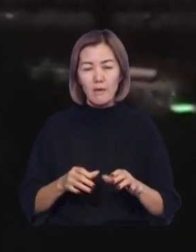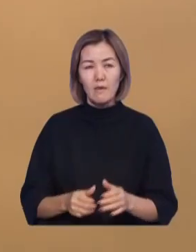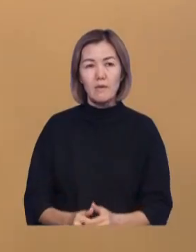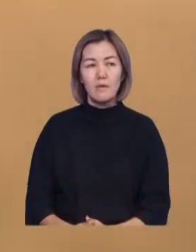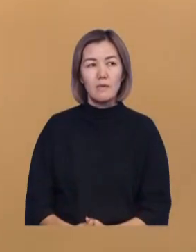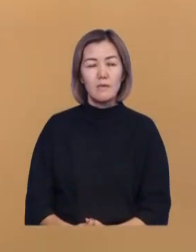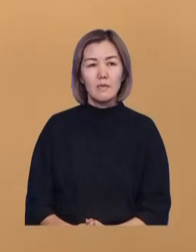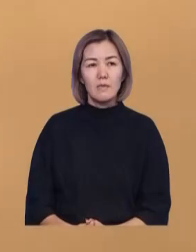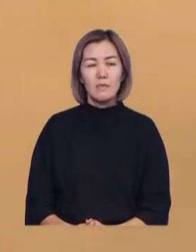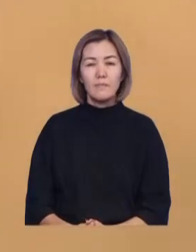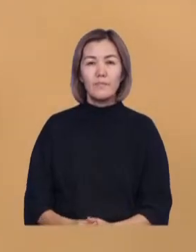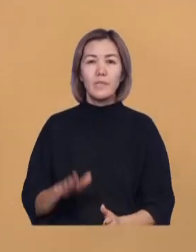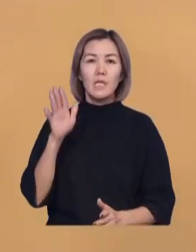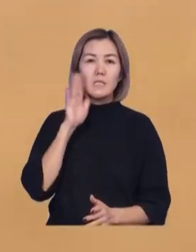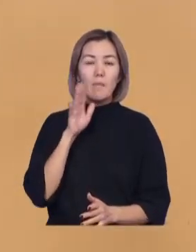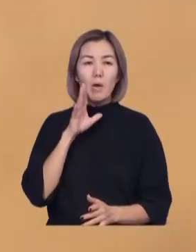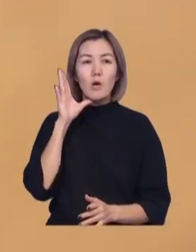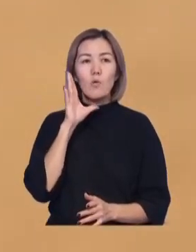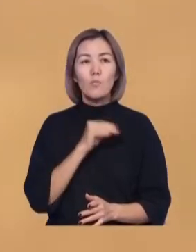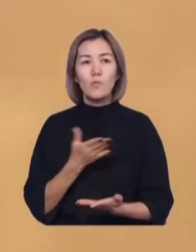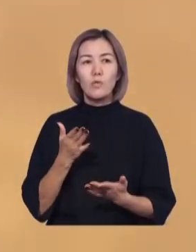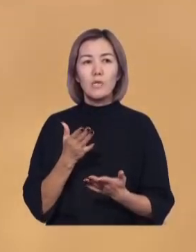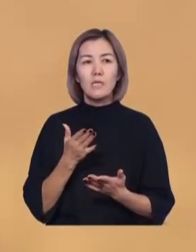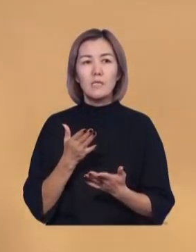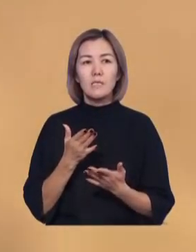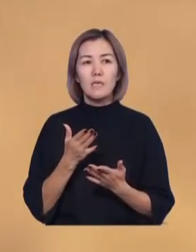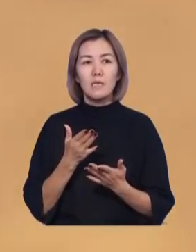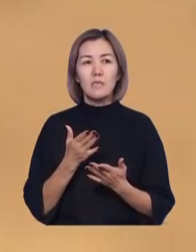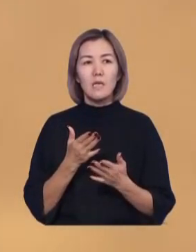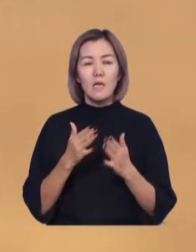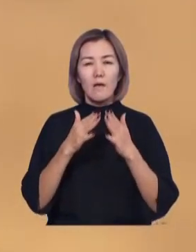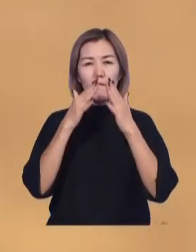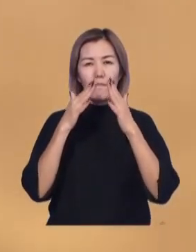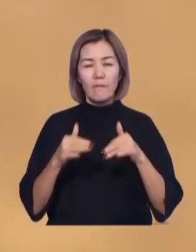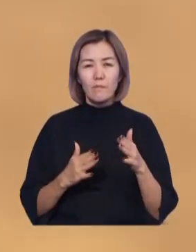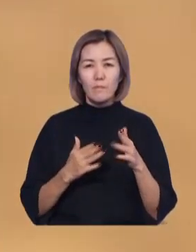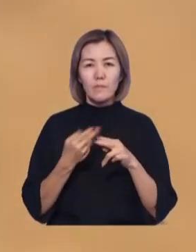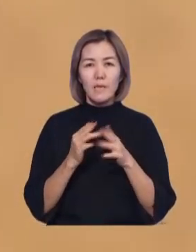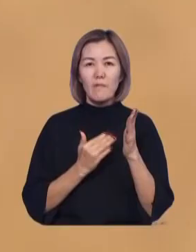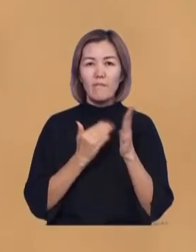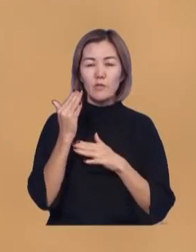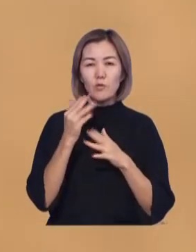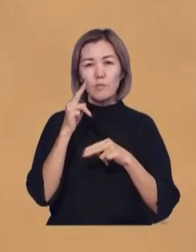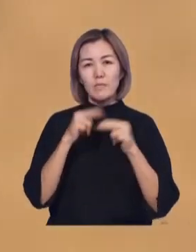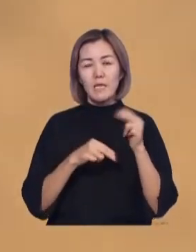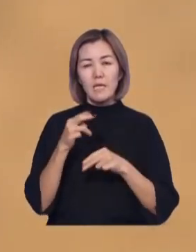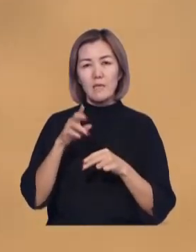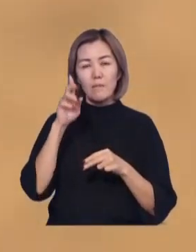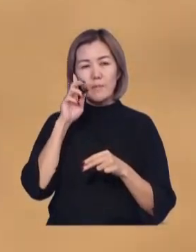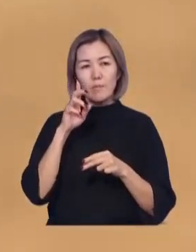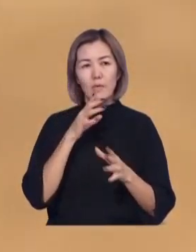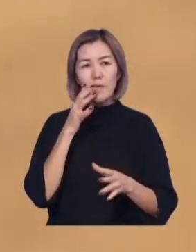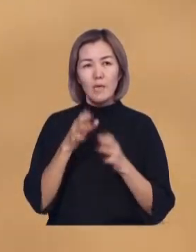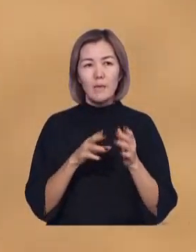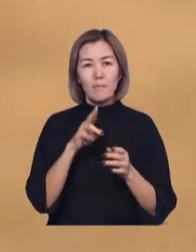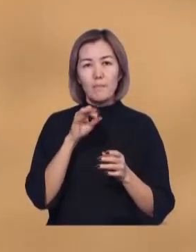бандах собака умудрилась взобраться на сооружение которое когда-то было самым высоким строением в мире Великую пирамиду